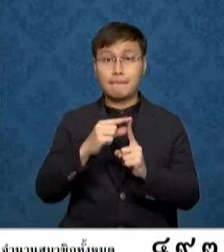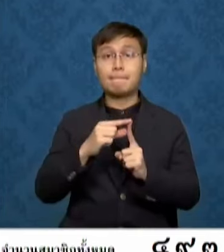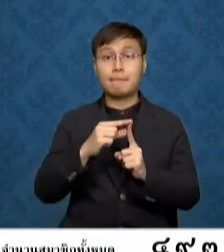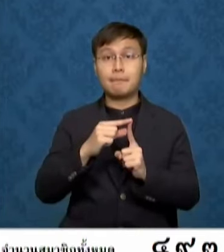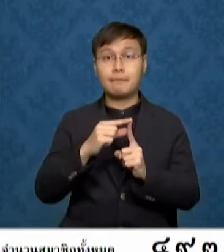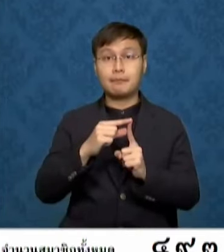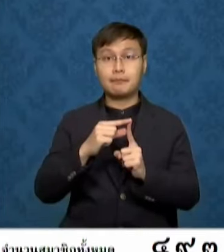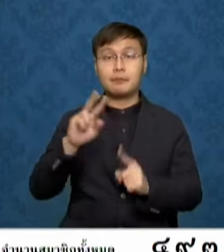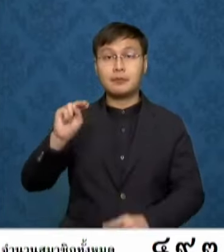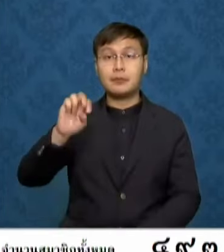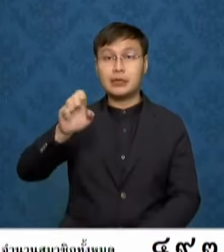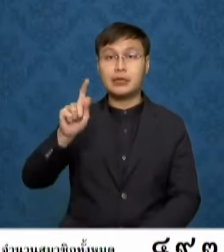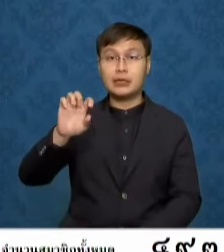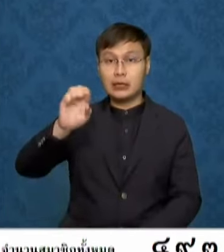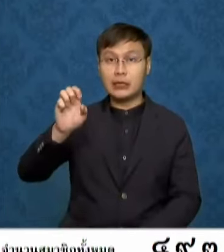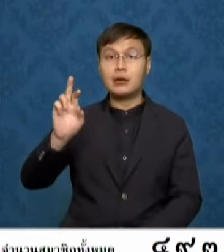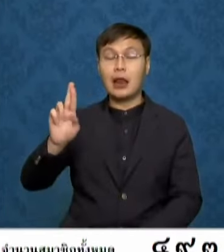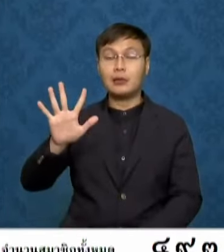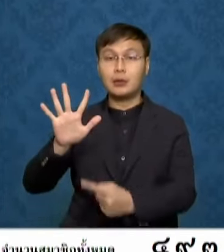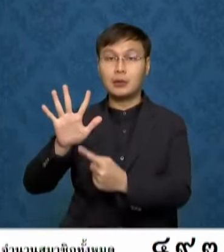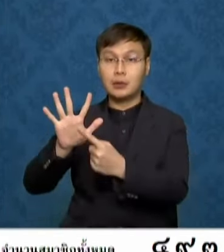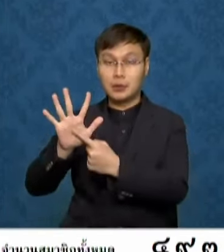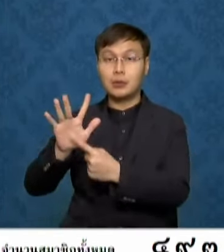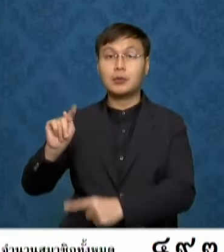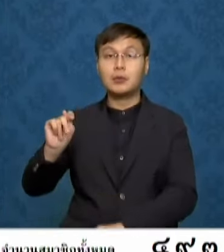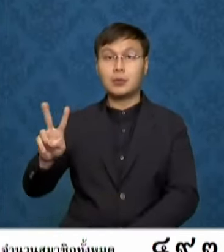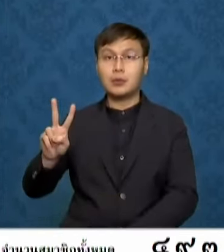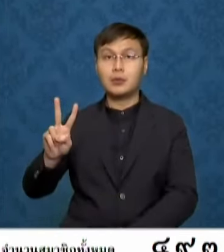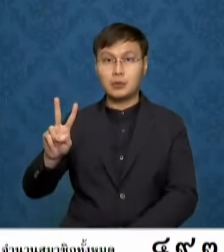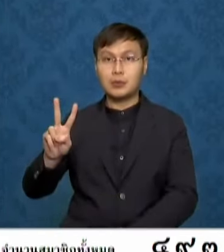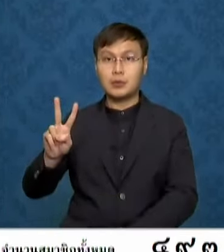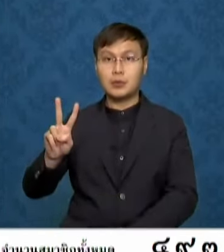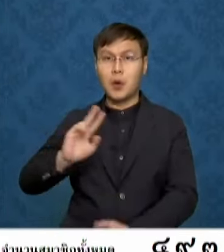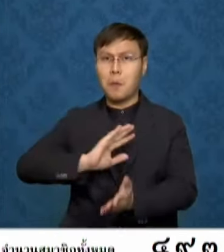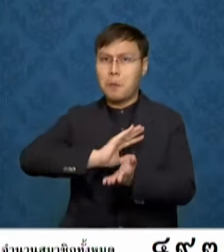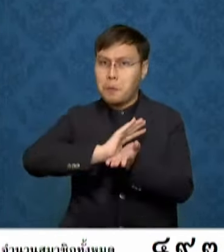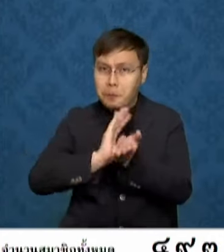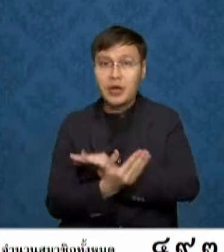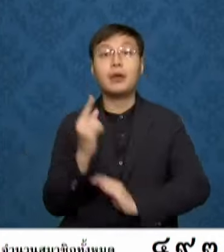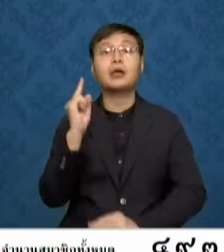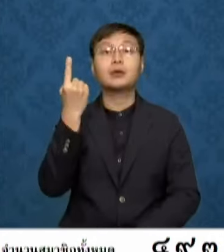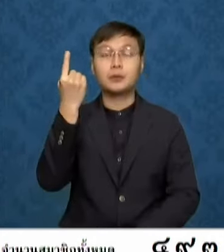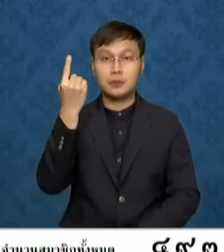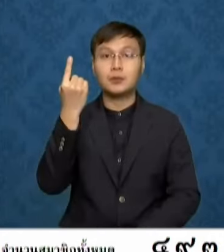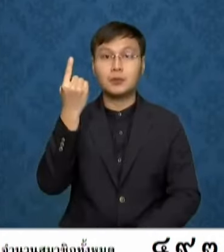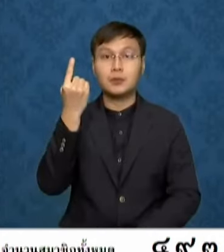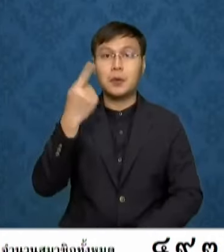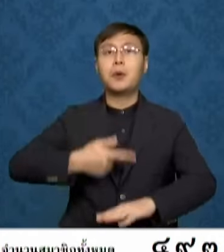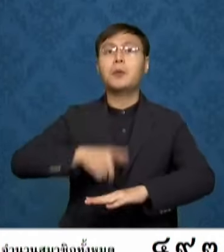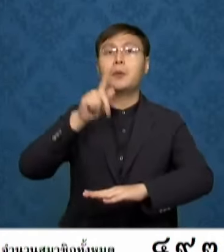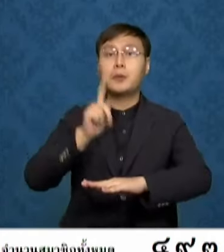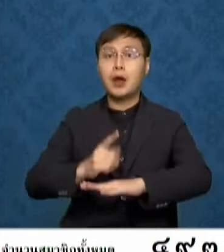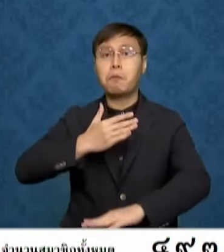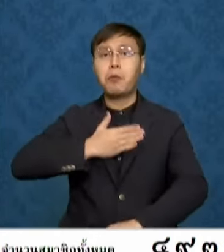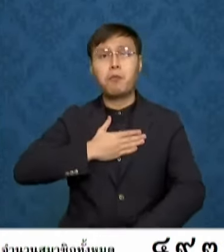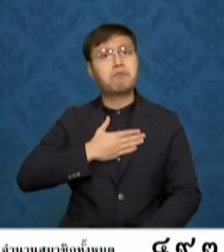นิติรัตน์อภิสิทธิ์ราชนิติธรรมนั้นควรต้องได้รับการปฏิรูปขนานใหญ่ครับท่านประธานครับ